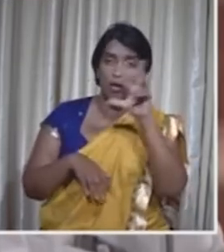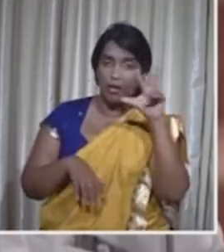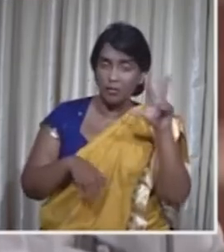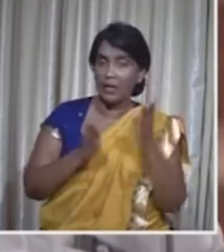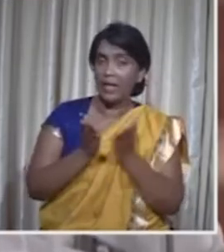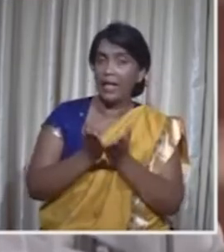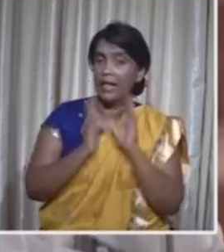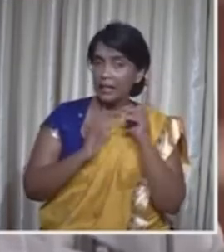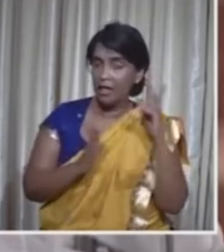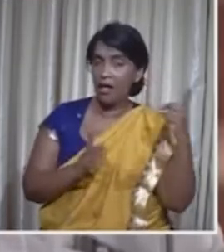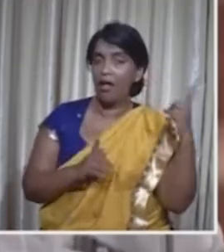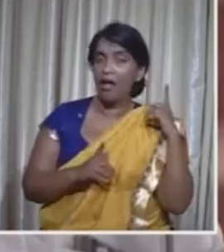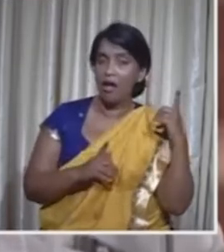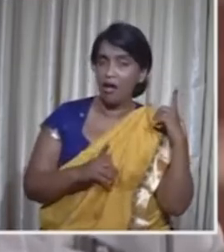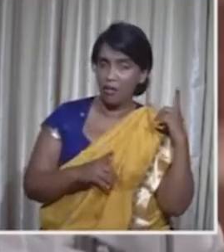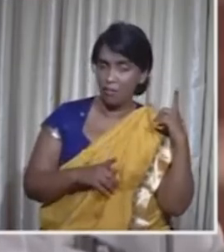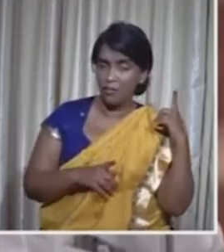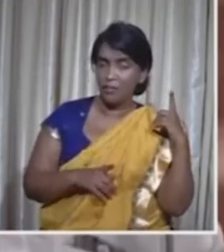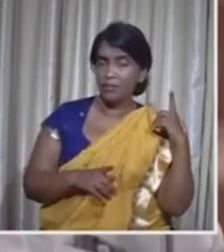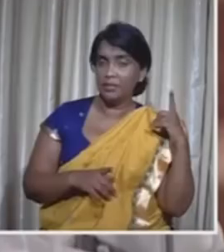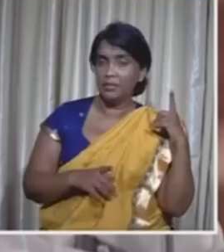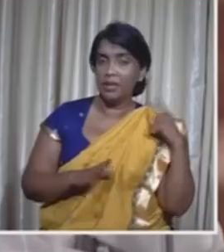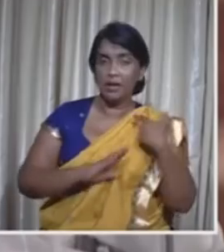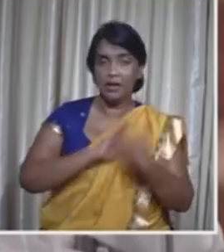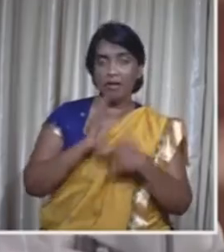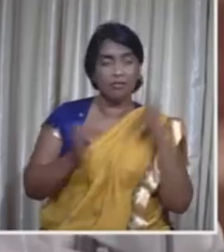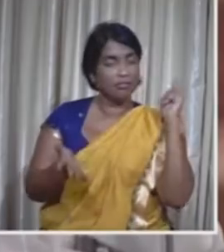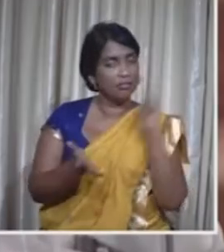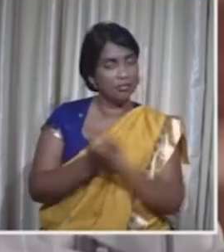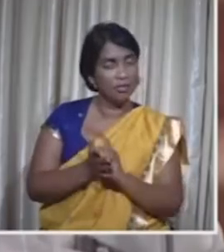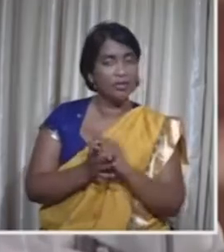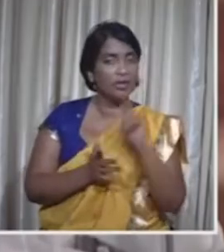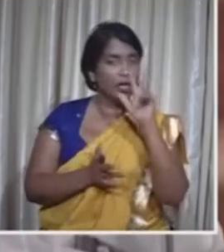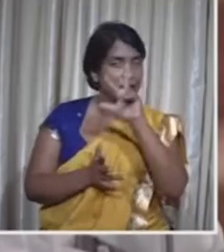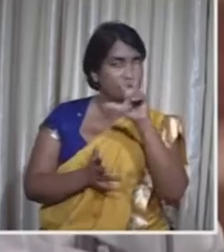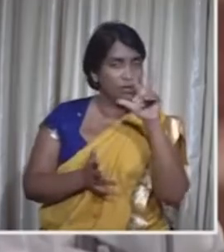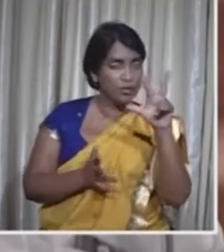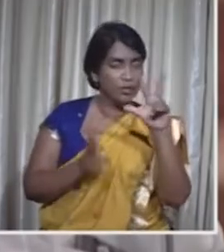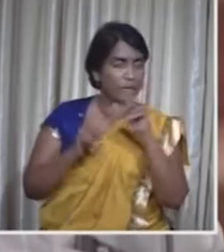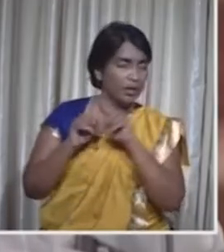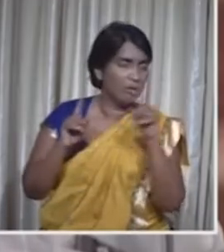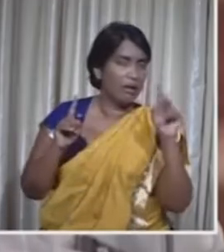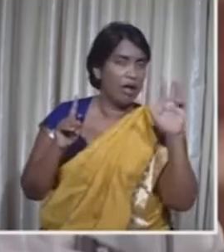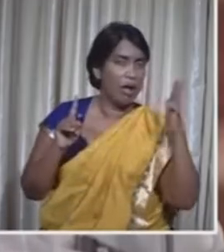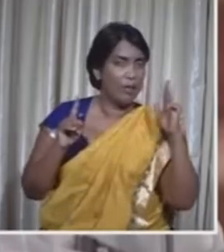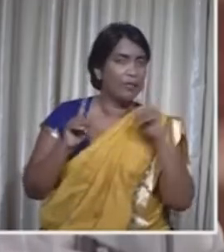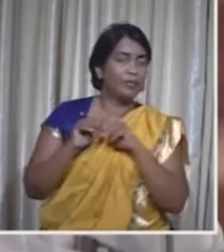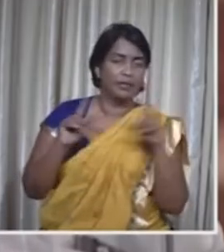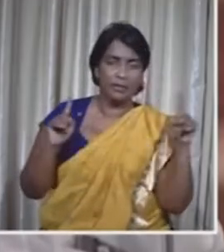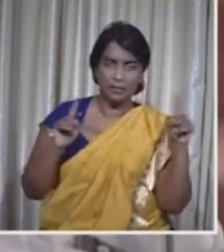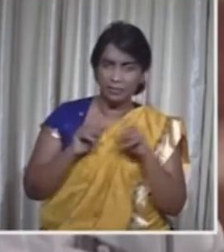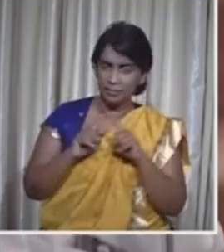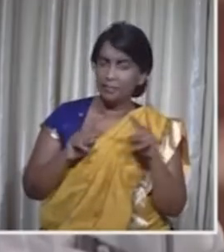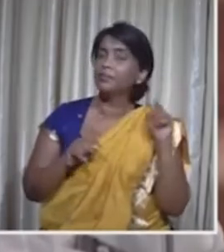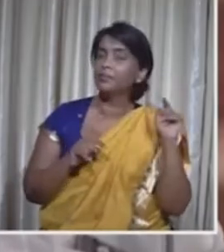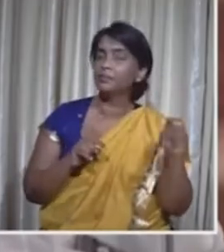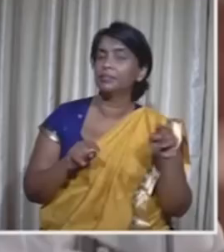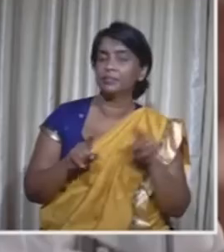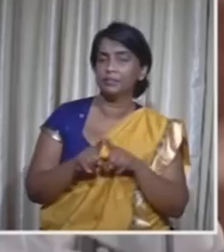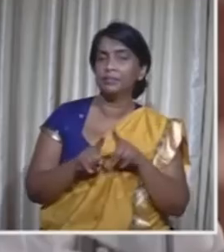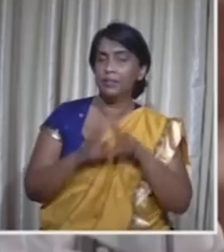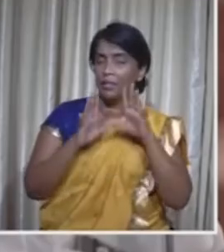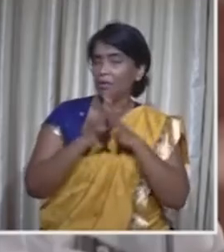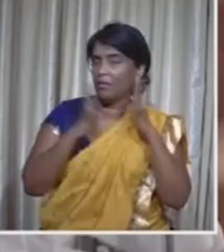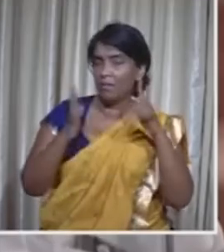88-89 இவ்வாறு தாள்களுக்கு தட்டுப்பாடு வந்து 90களிலெல்லாம் இது மிக மோசமாக இருந்தது. இந்திய இராணுவம் போன பிறகும் இலங்கையிலே